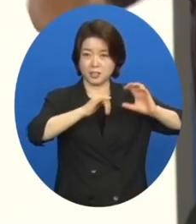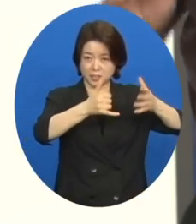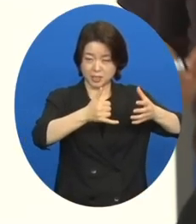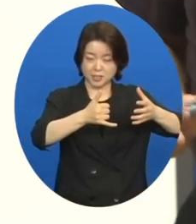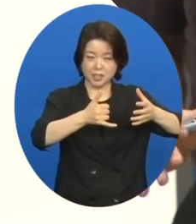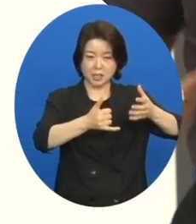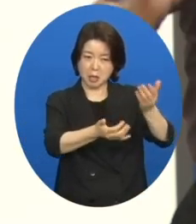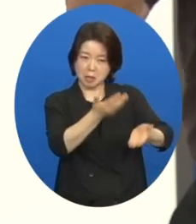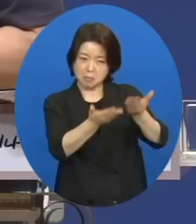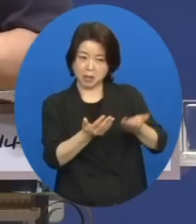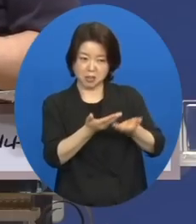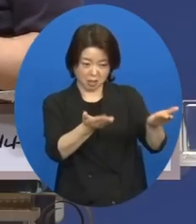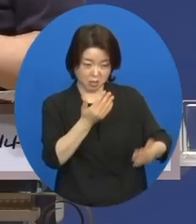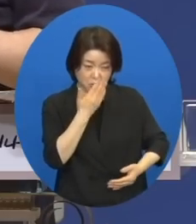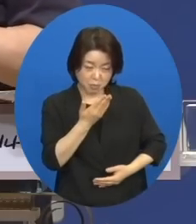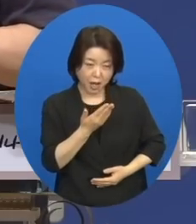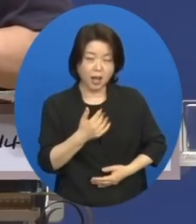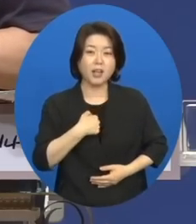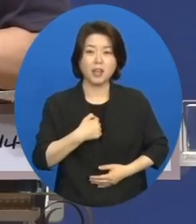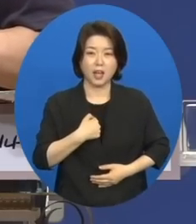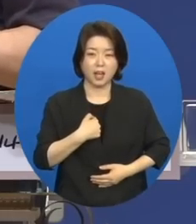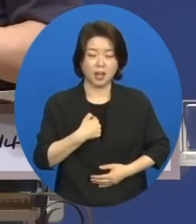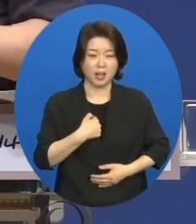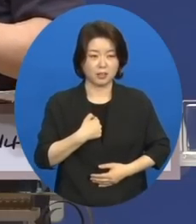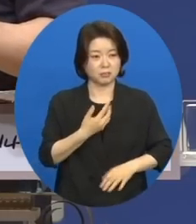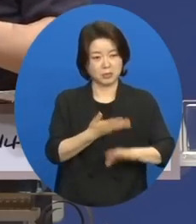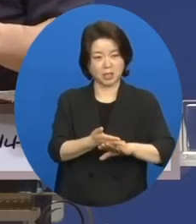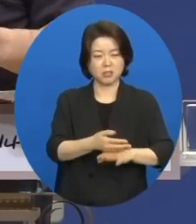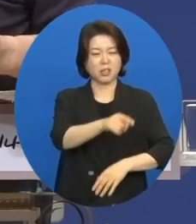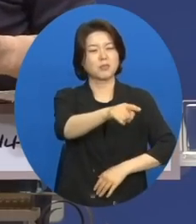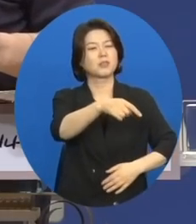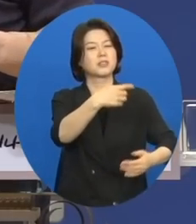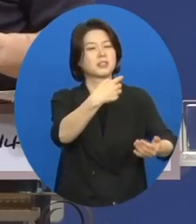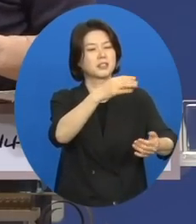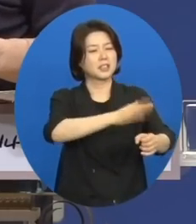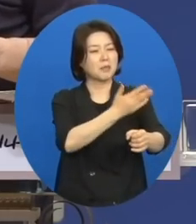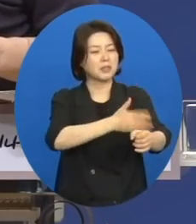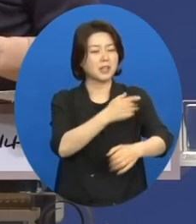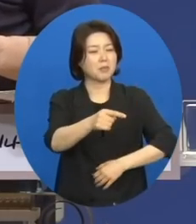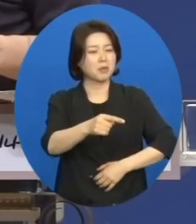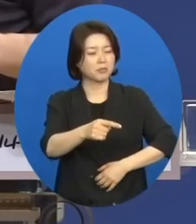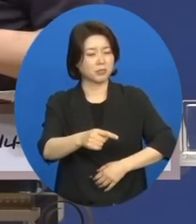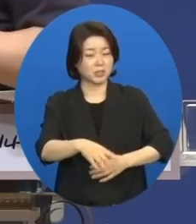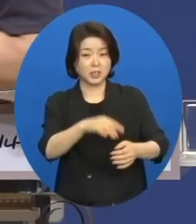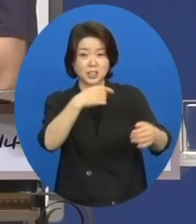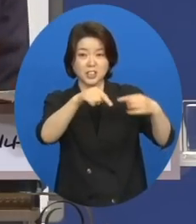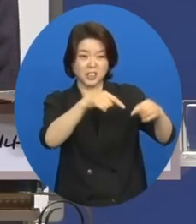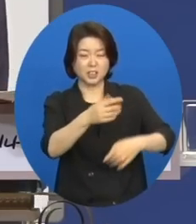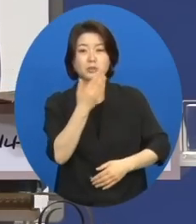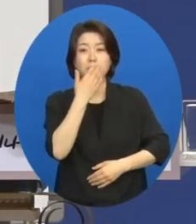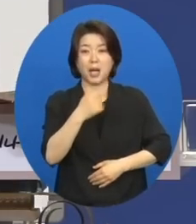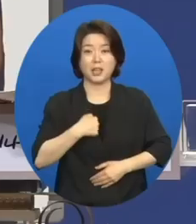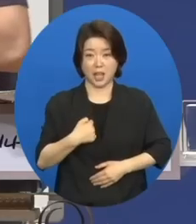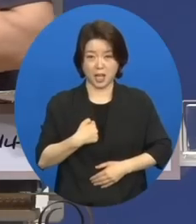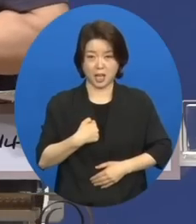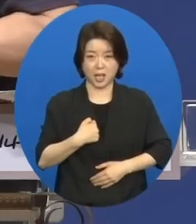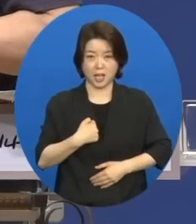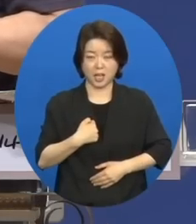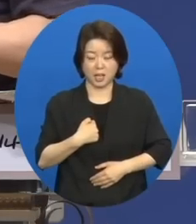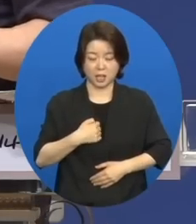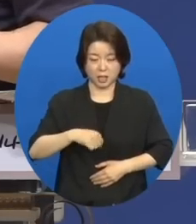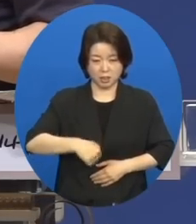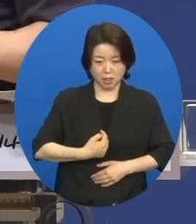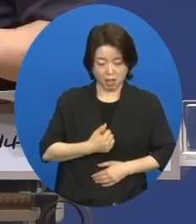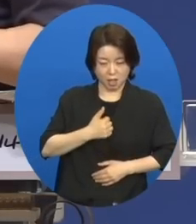세상을 판단할 만큼 다른 사람을 지적할 만큼 그렇게 이미 선생되어 있는 나 이런 자기의로